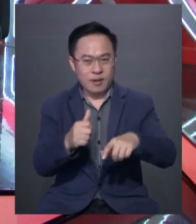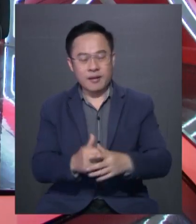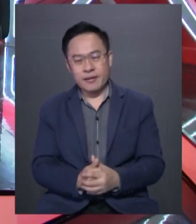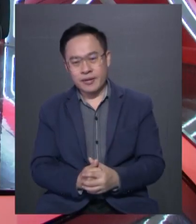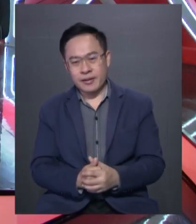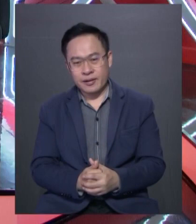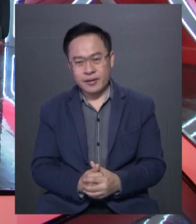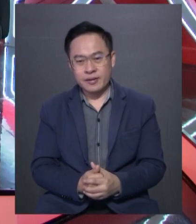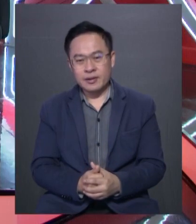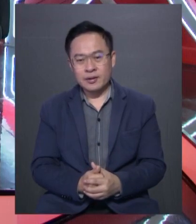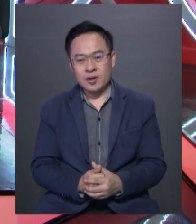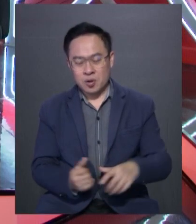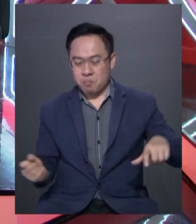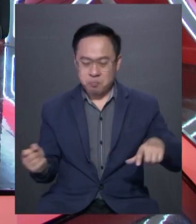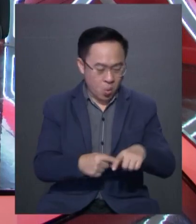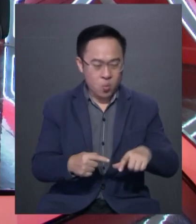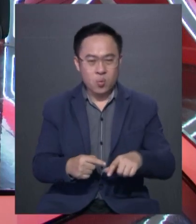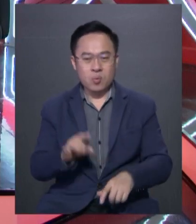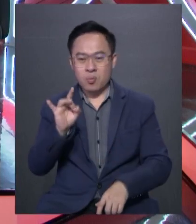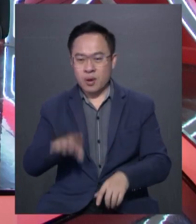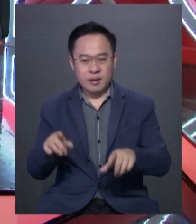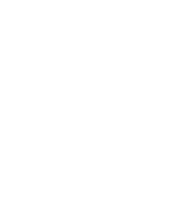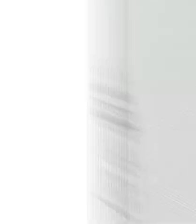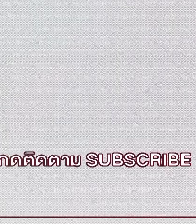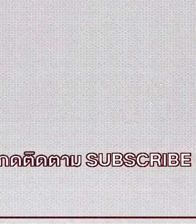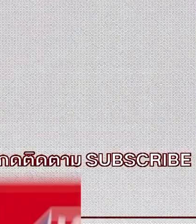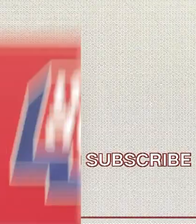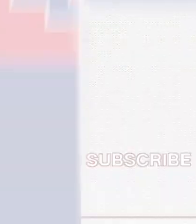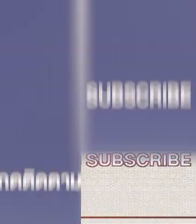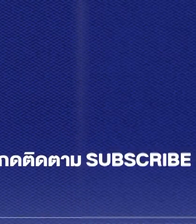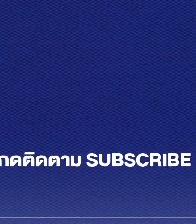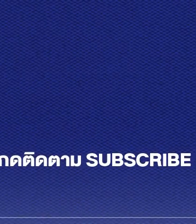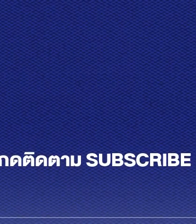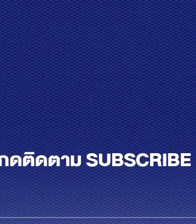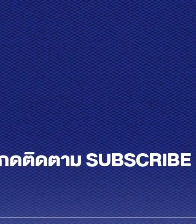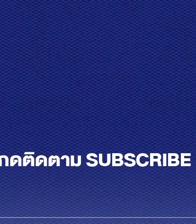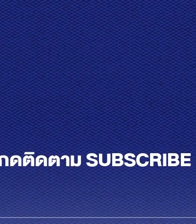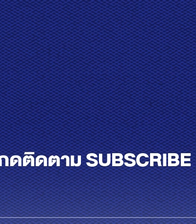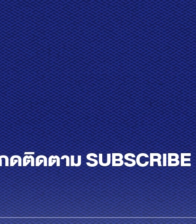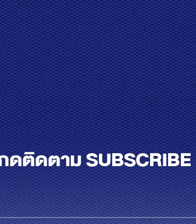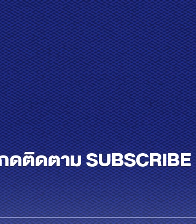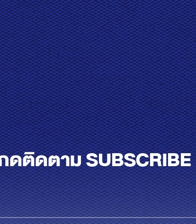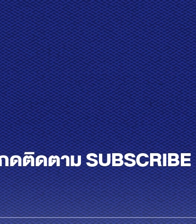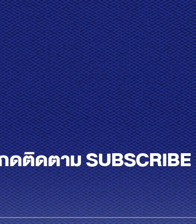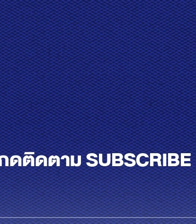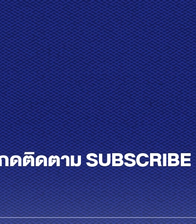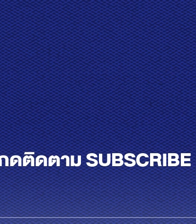าก ค ่ะยิงบอลได้แรงเหมือนนักบอลอาชีพเลย ใช่เลย นะครับ